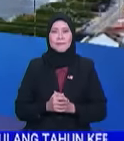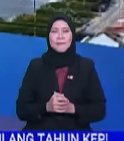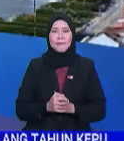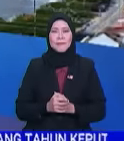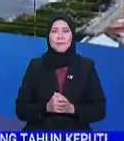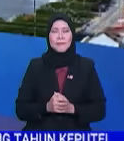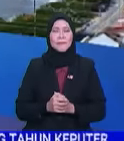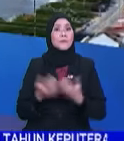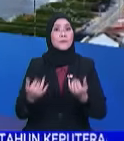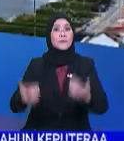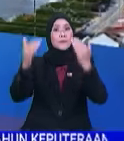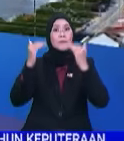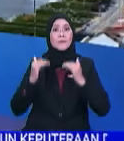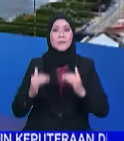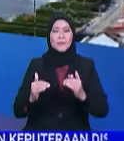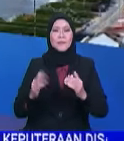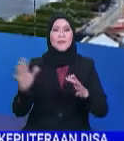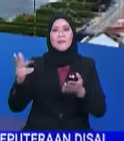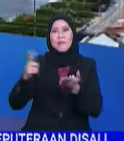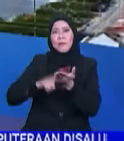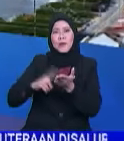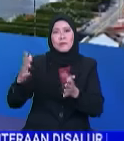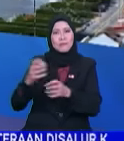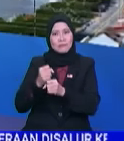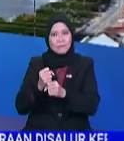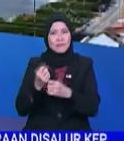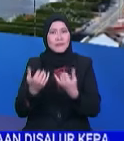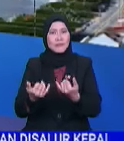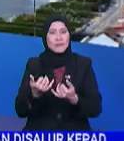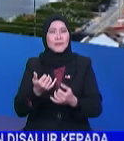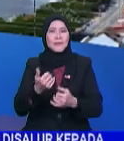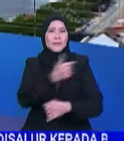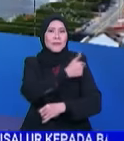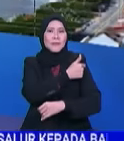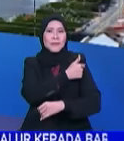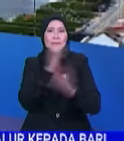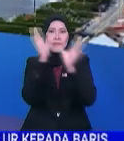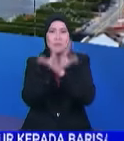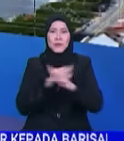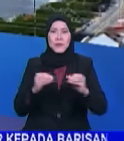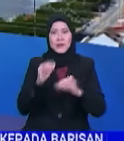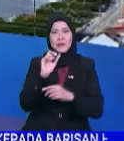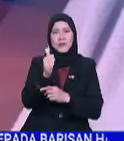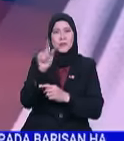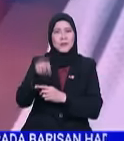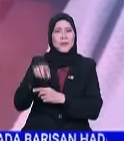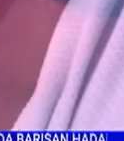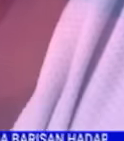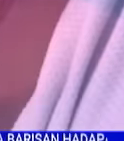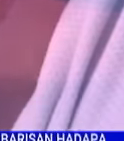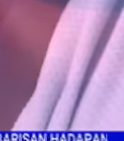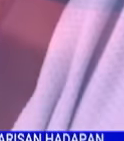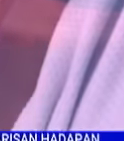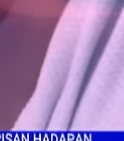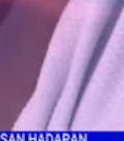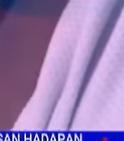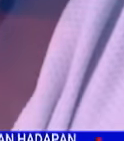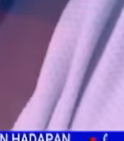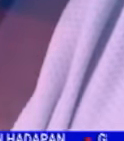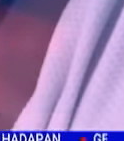Baik, saudara, seterusnya kita ikuti ringkasan laporan prestasi vaksinasi Sarawak setakat 10 Ogos.